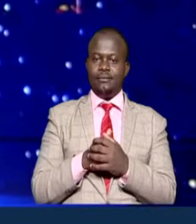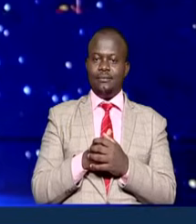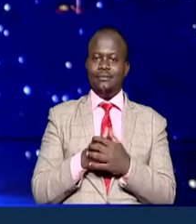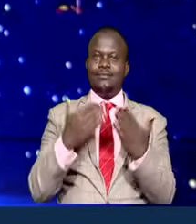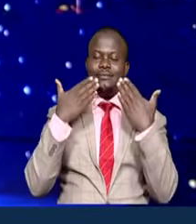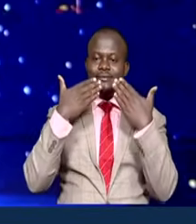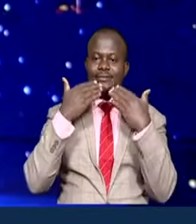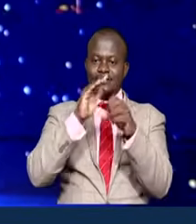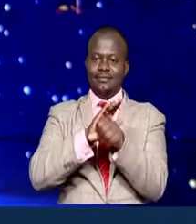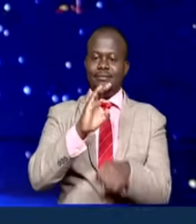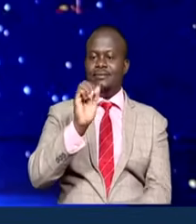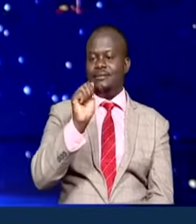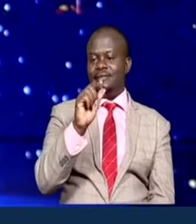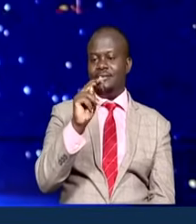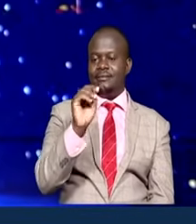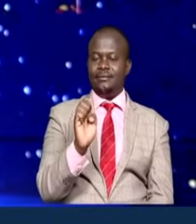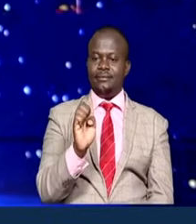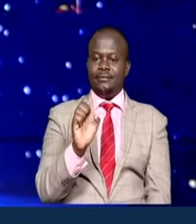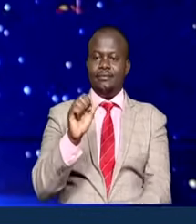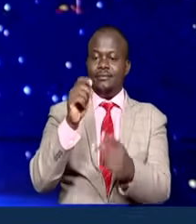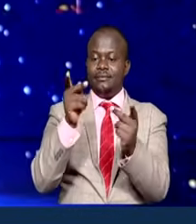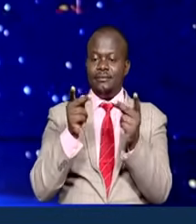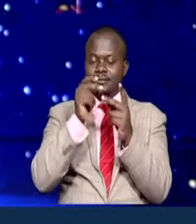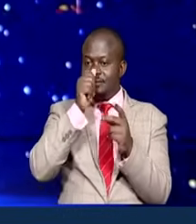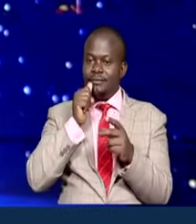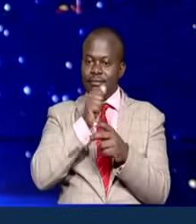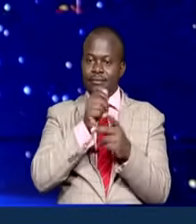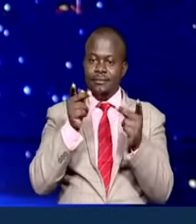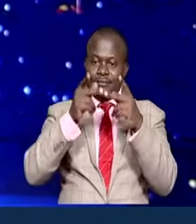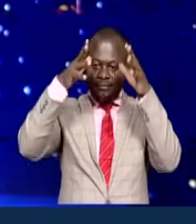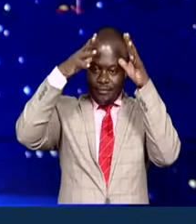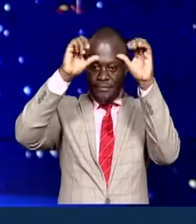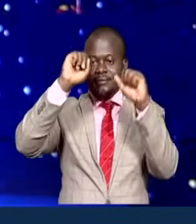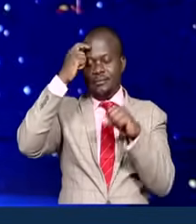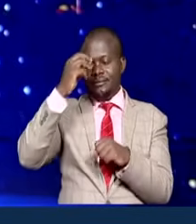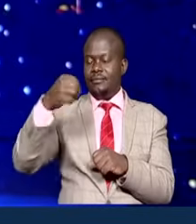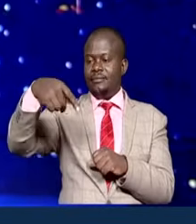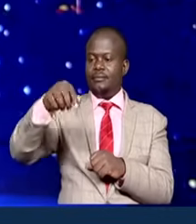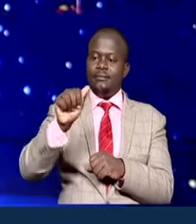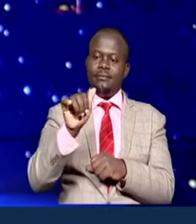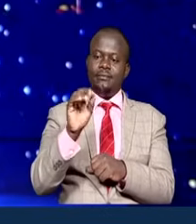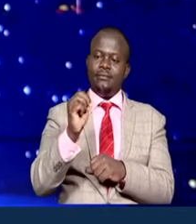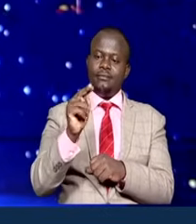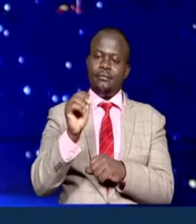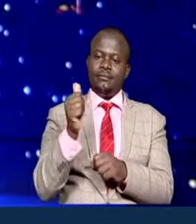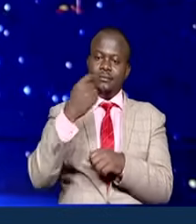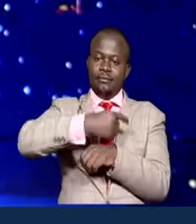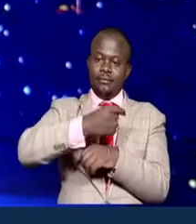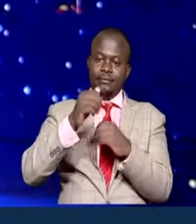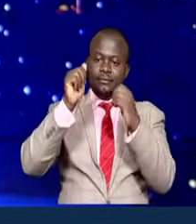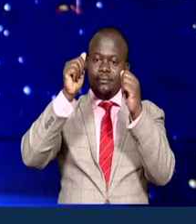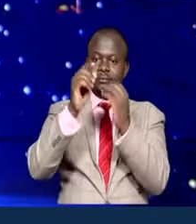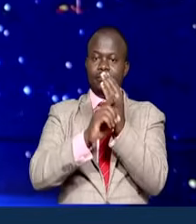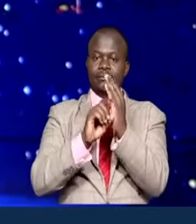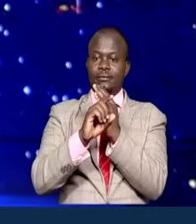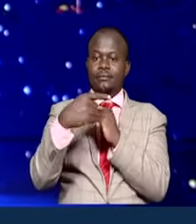Urakoze cyane Karine Umutoni. Mukandida wigenga ku mwanya wa Perezida wa Repubulika Mpayimana Philippe we uyu munsi yamamarije mu ture twa